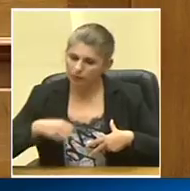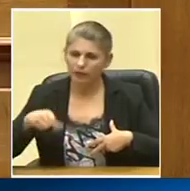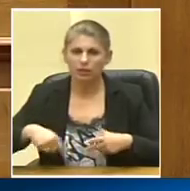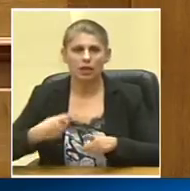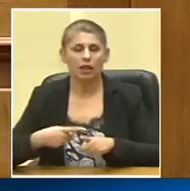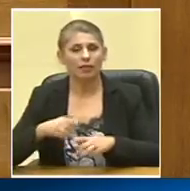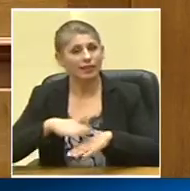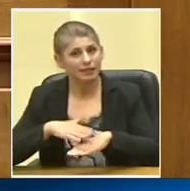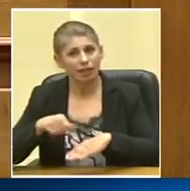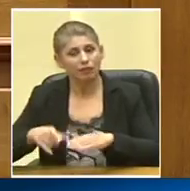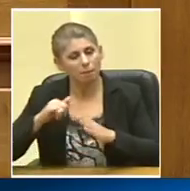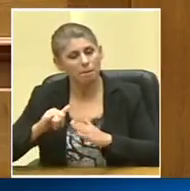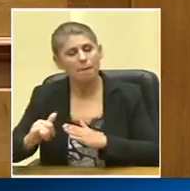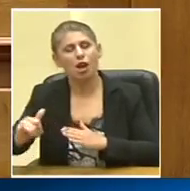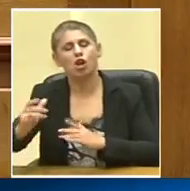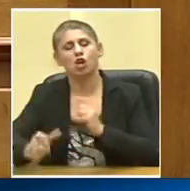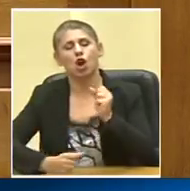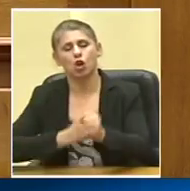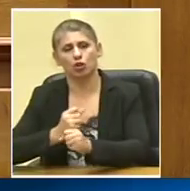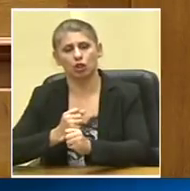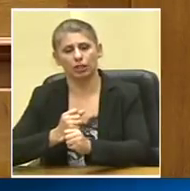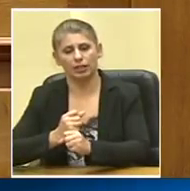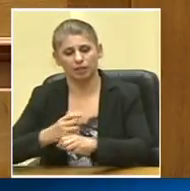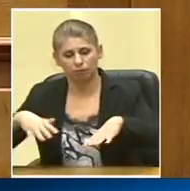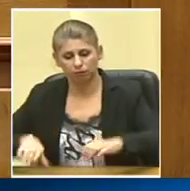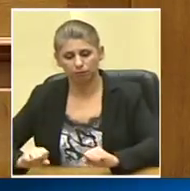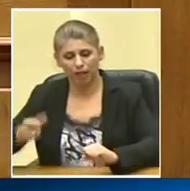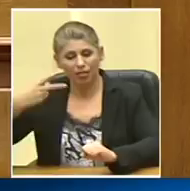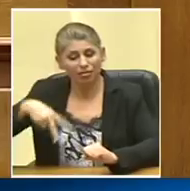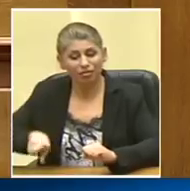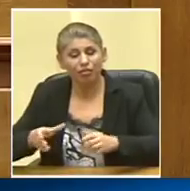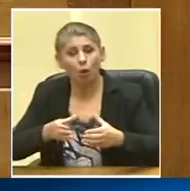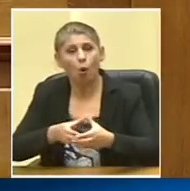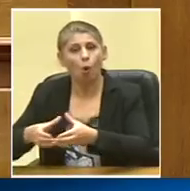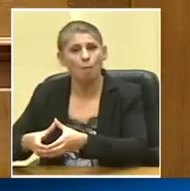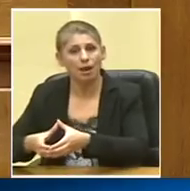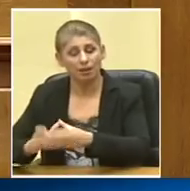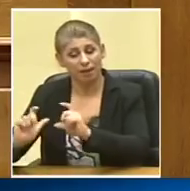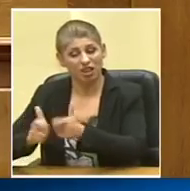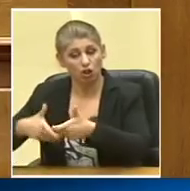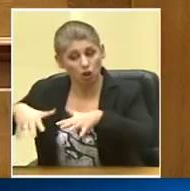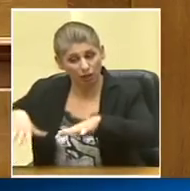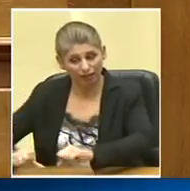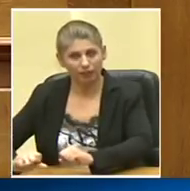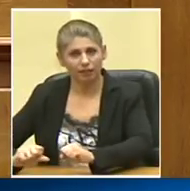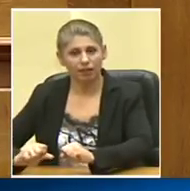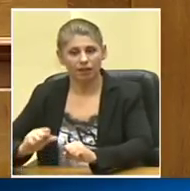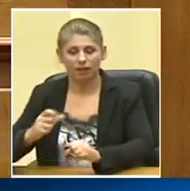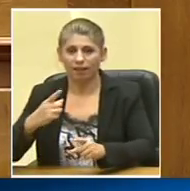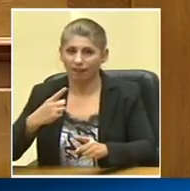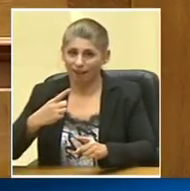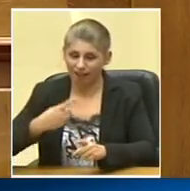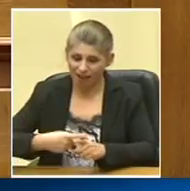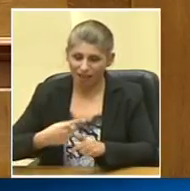εξαιτίας αυτής της μακρόχρονης κυριαρχίας του δικοματισμού. Με την οικογενειοκρατία, Ελλάδα και Πακιστάν